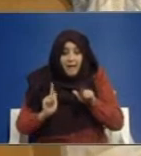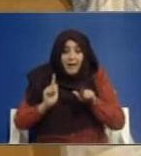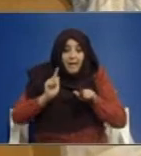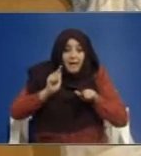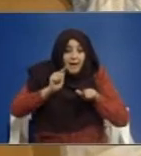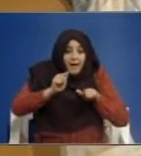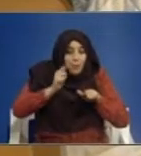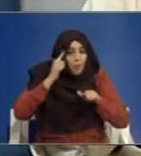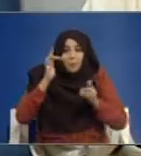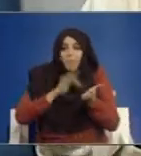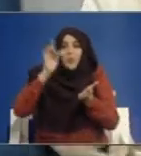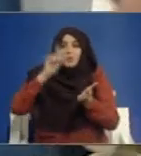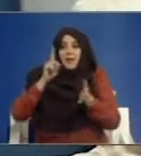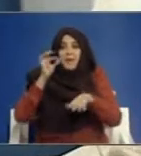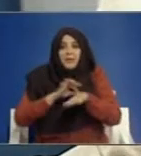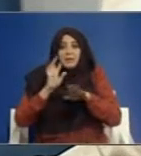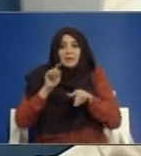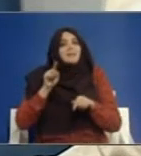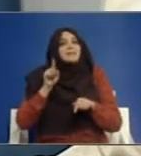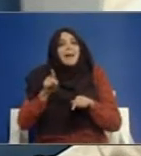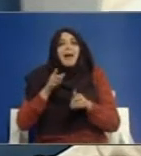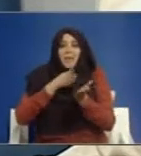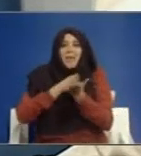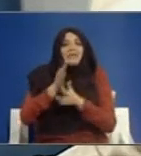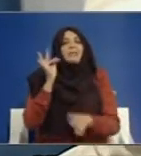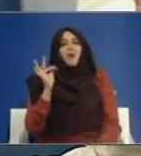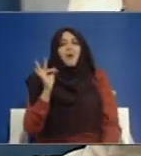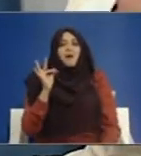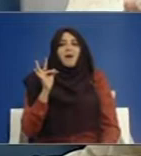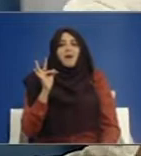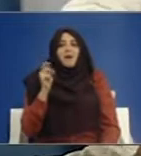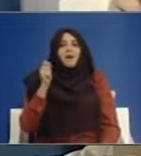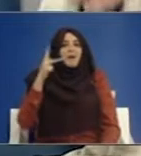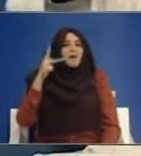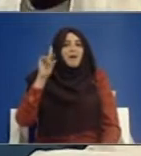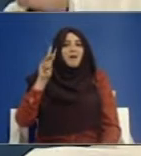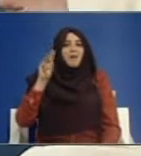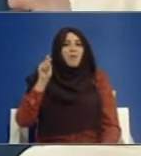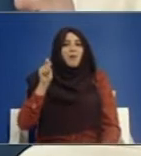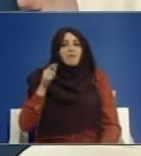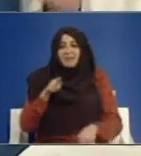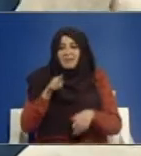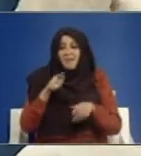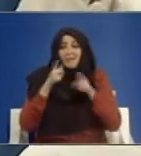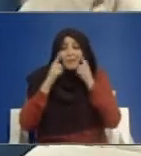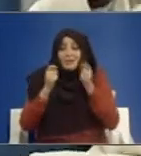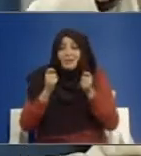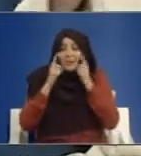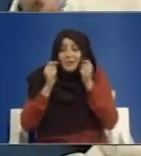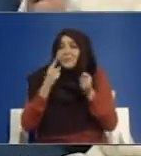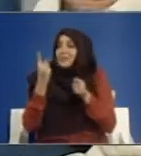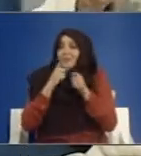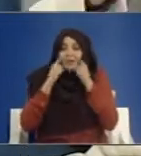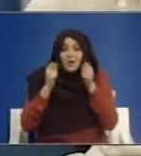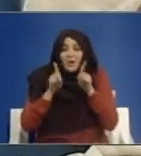على الأشواك. قالوا تلك هي التقوى، هذه هي التقوى في الدنيا، الحذر، الحذر، الحذر،